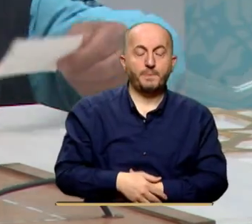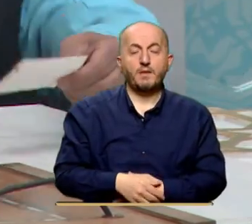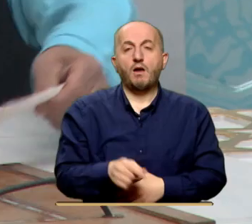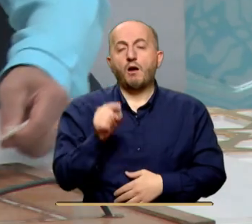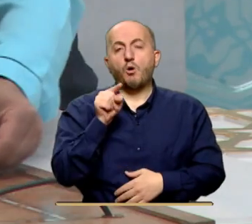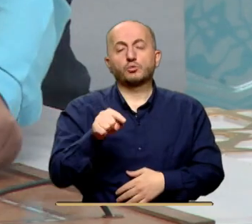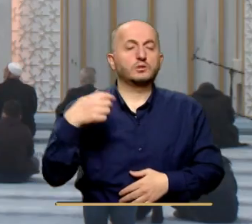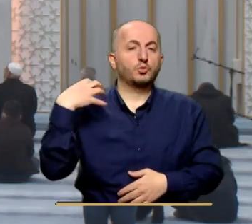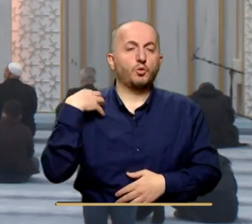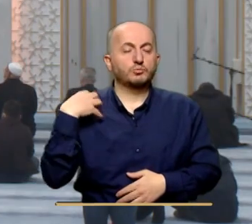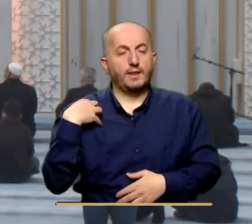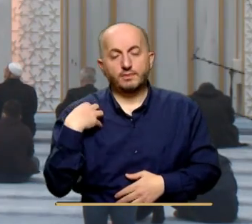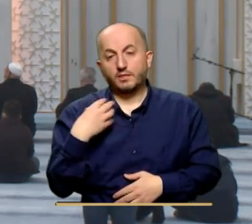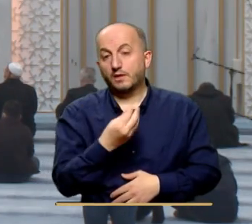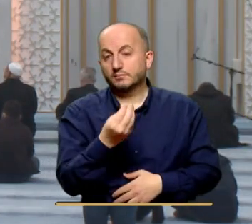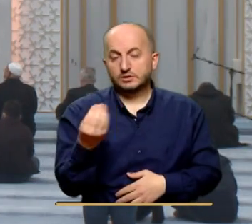oradaki komutanlarımızın,